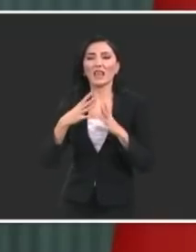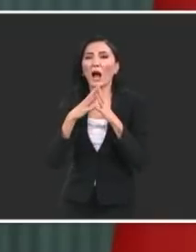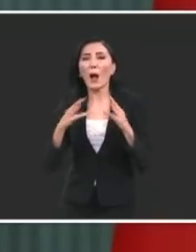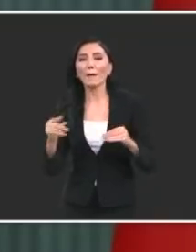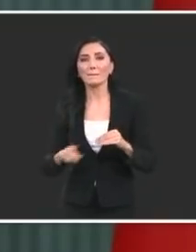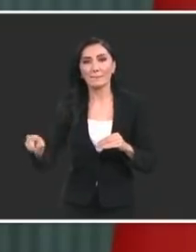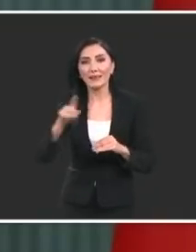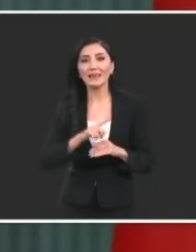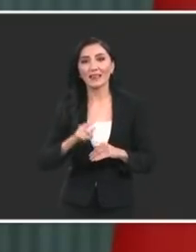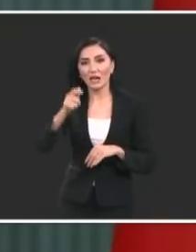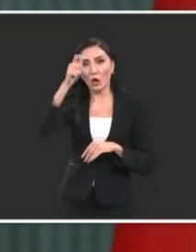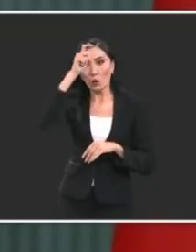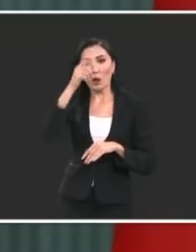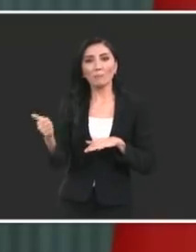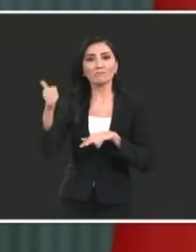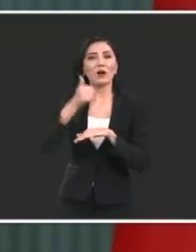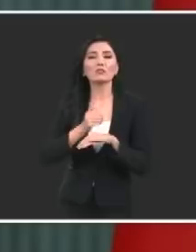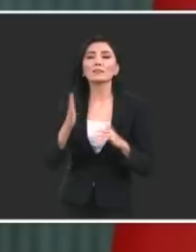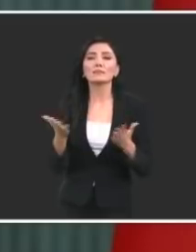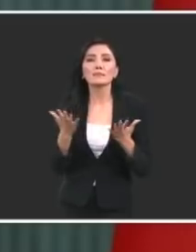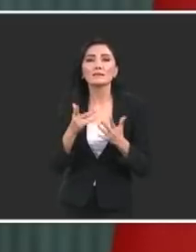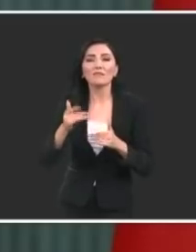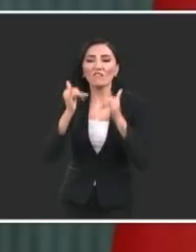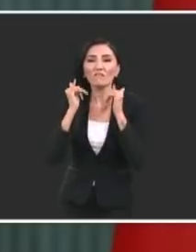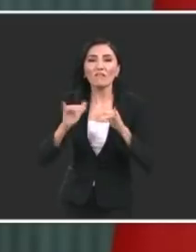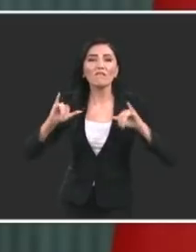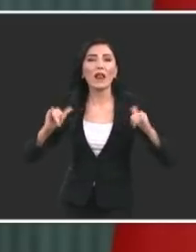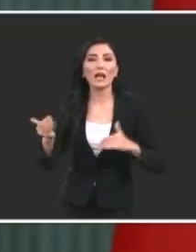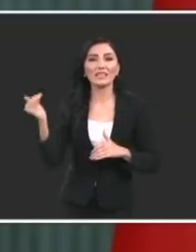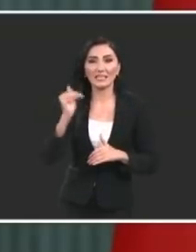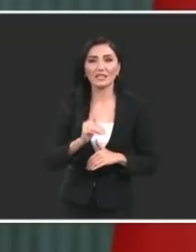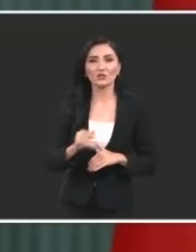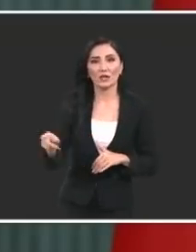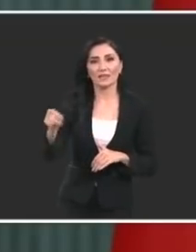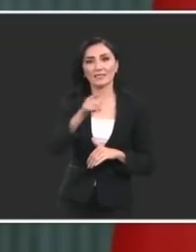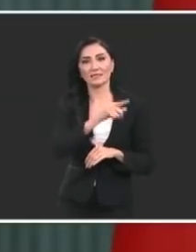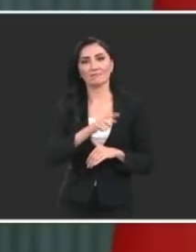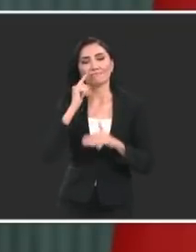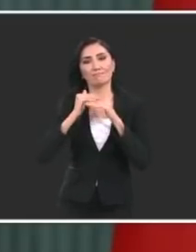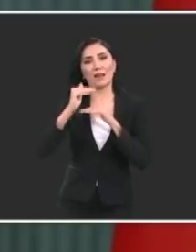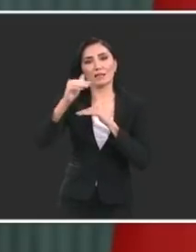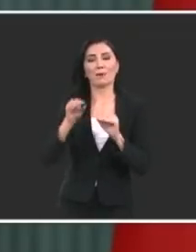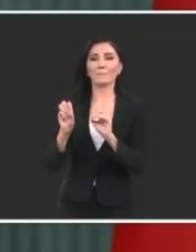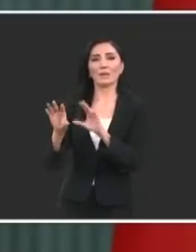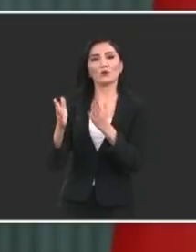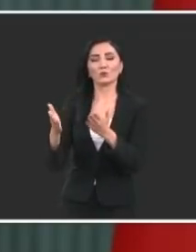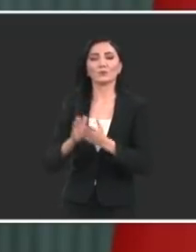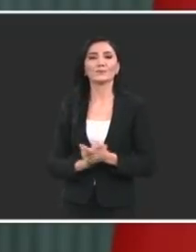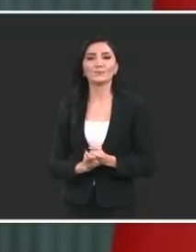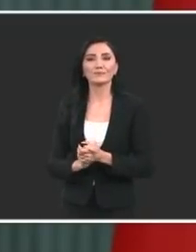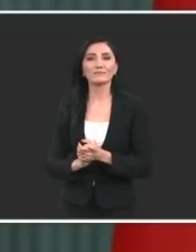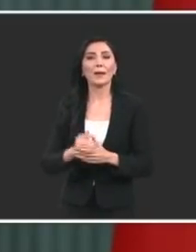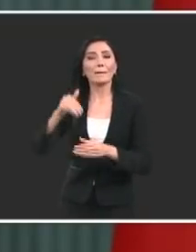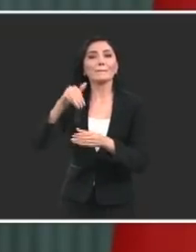kaybedenlerin ülkenin başına ne gibi felaketler getireceğini takdirini milletimize bırakıyoruz